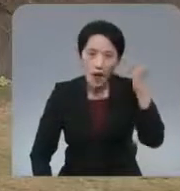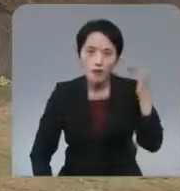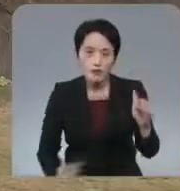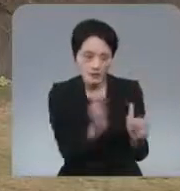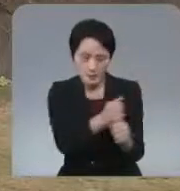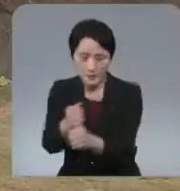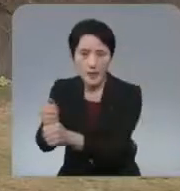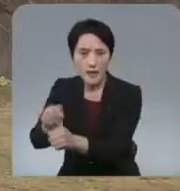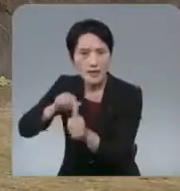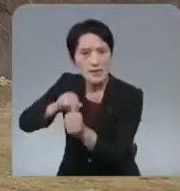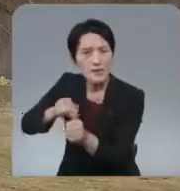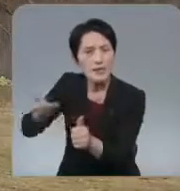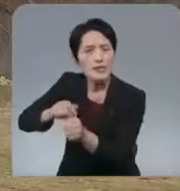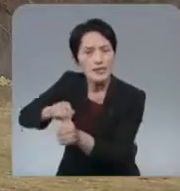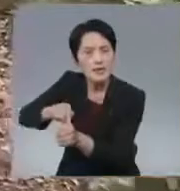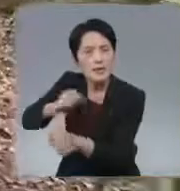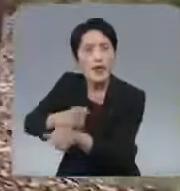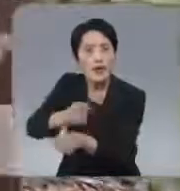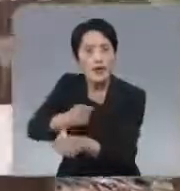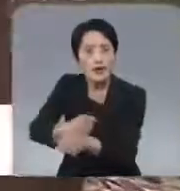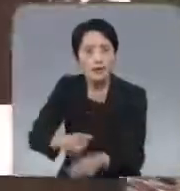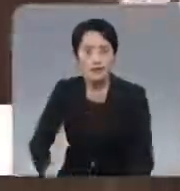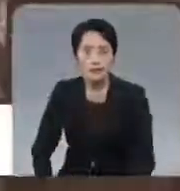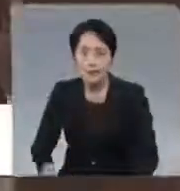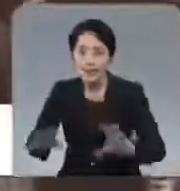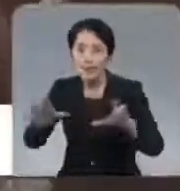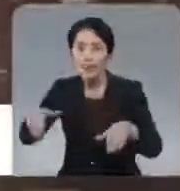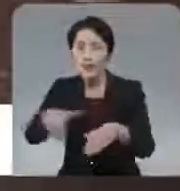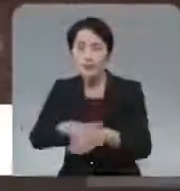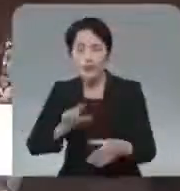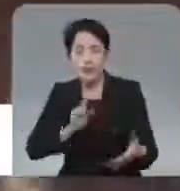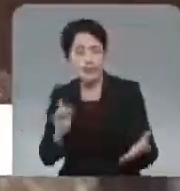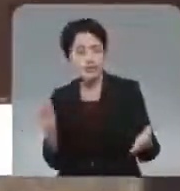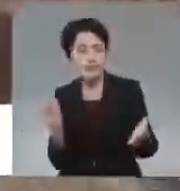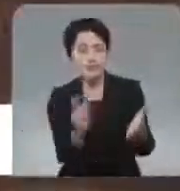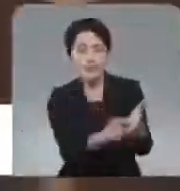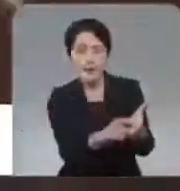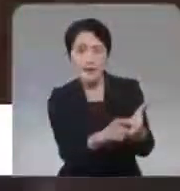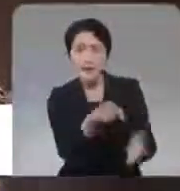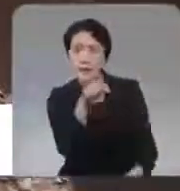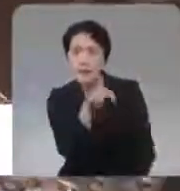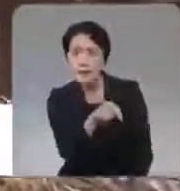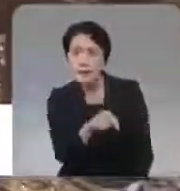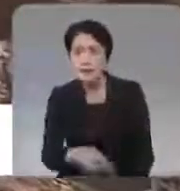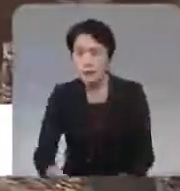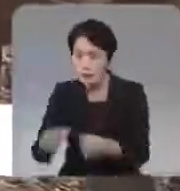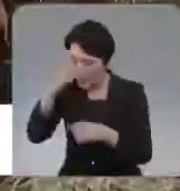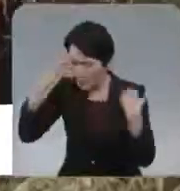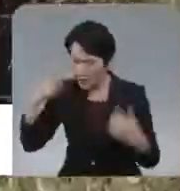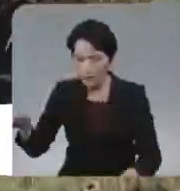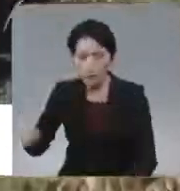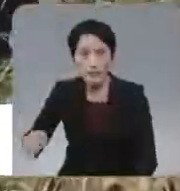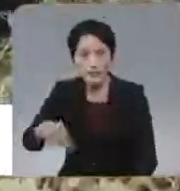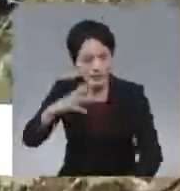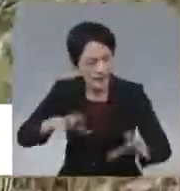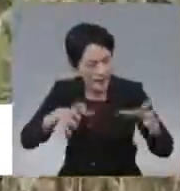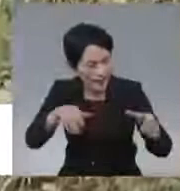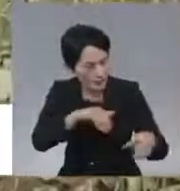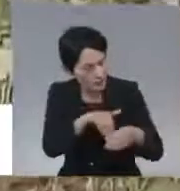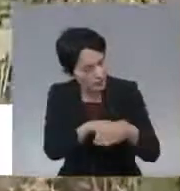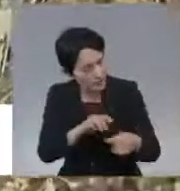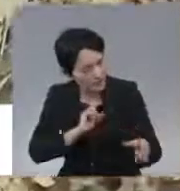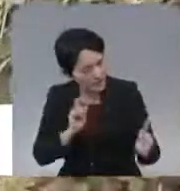của Tổ chức giáo dục khoa học và văn hóa Liên Hợp Quốc Unesco mở ra đô vốn nổi tiếng là một mỏ vàng thời kỳ edo